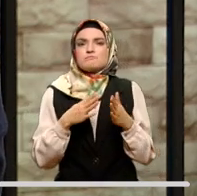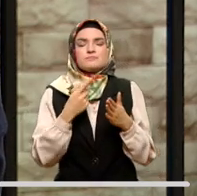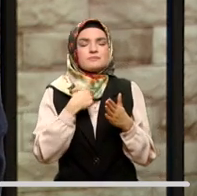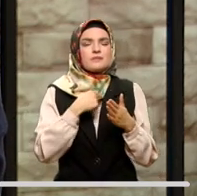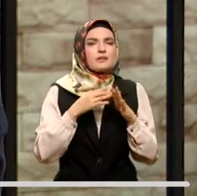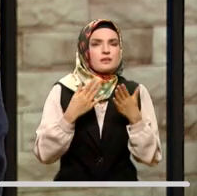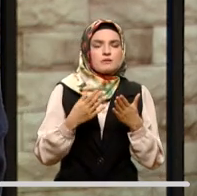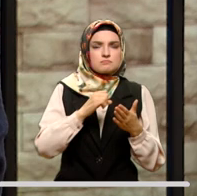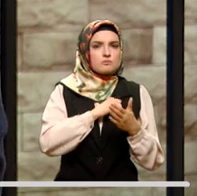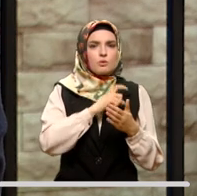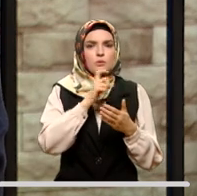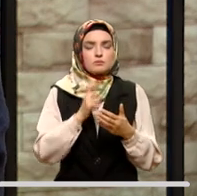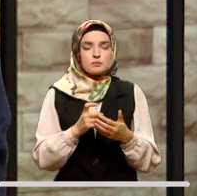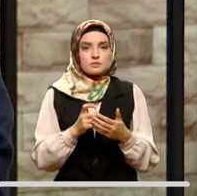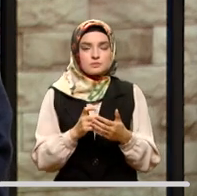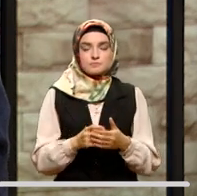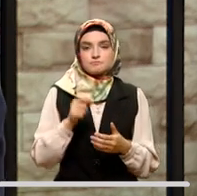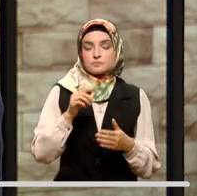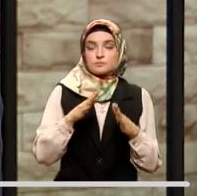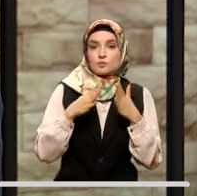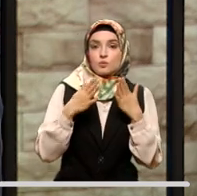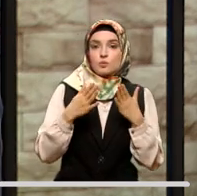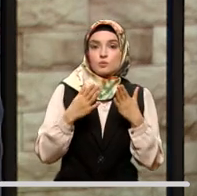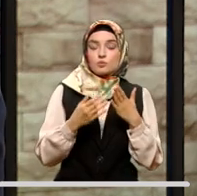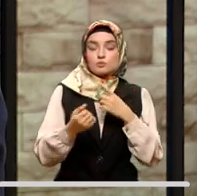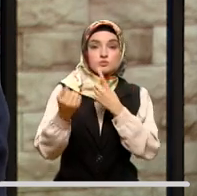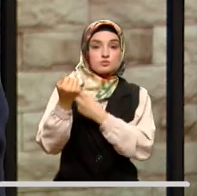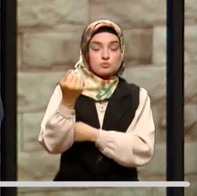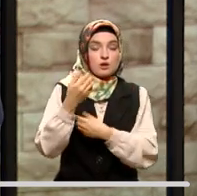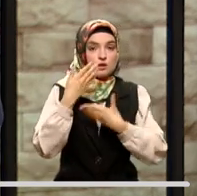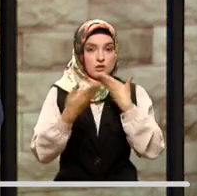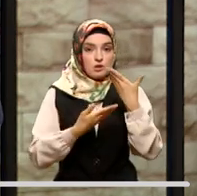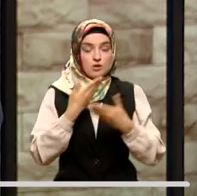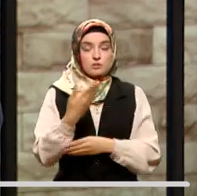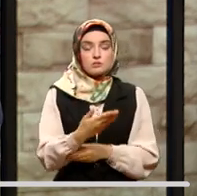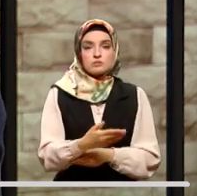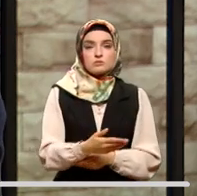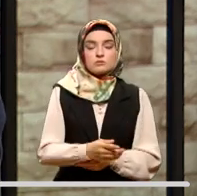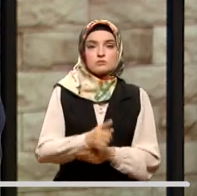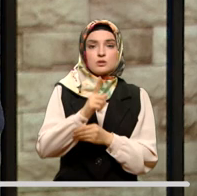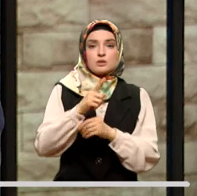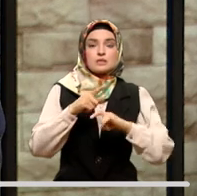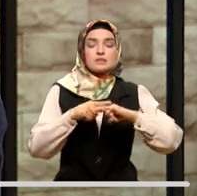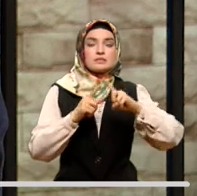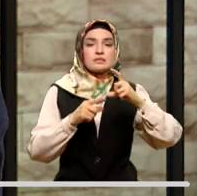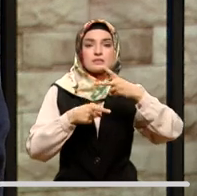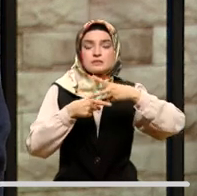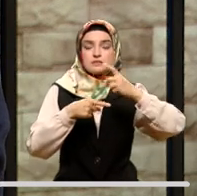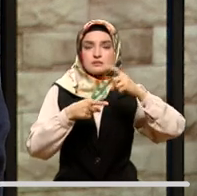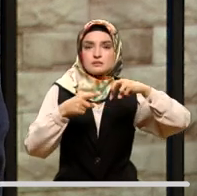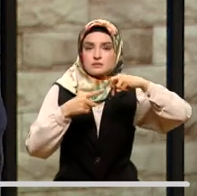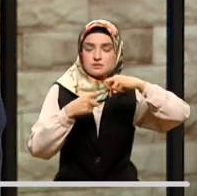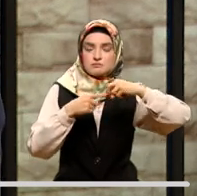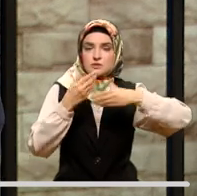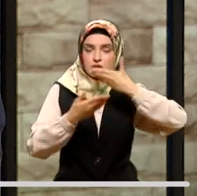mesela bazı şeylerden, onu anlattıklarını. Olağanüstü güçlerden bahsederdi mesela. O işte mesela bir Hızır'dan bahsederdi. Yani